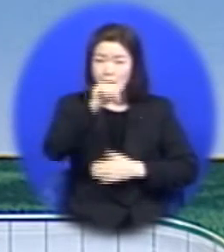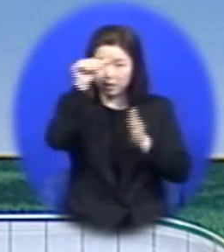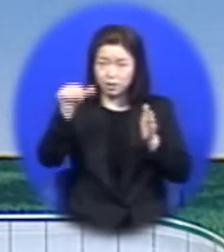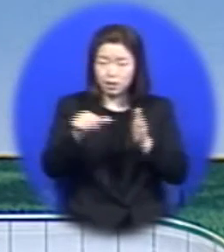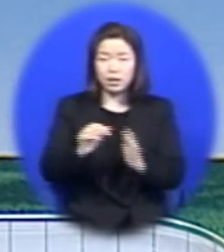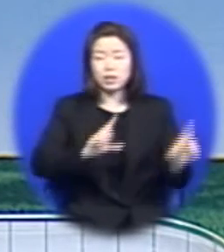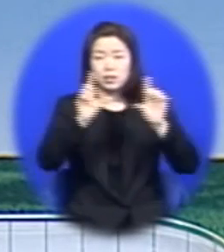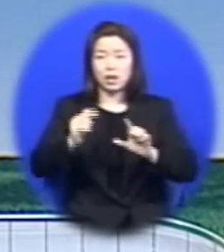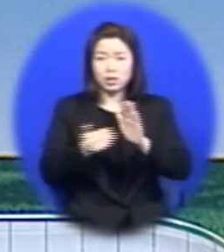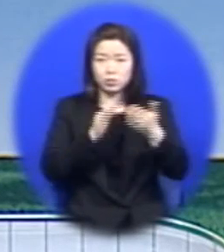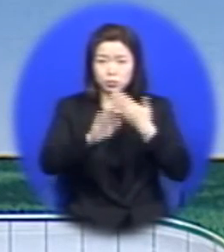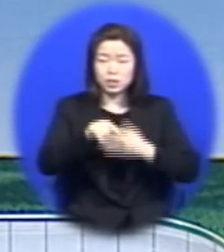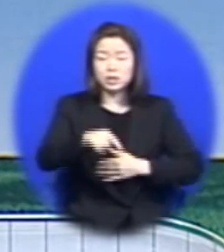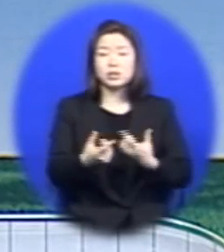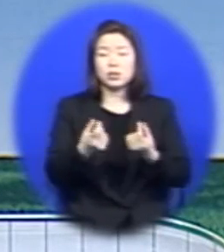여러분이 그렇게 고백할 수 있는 사람,